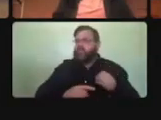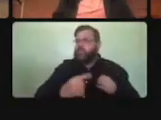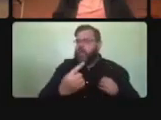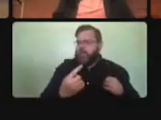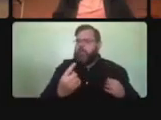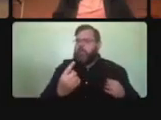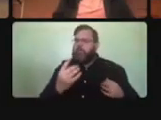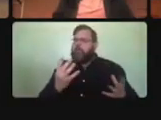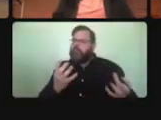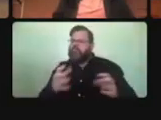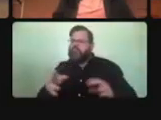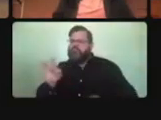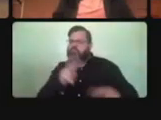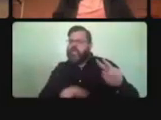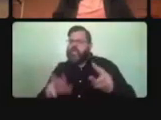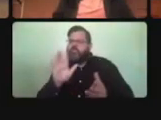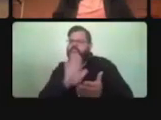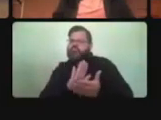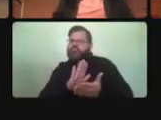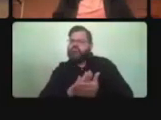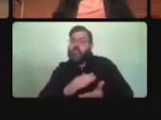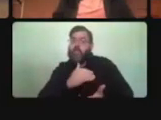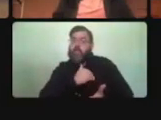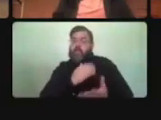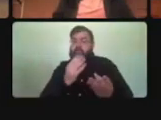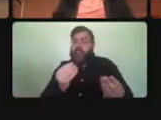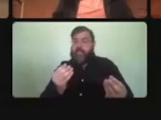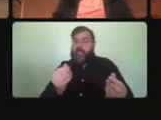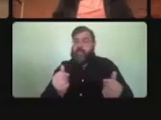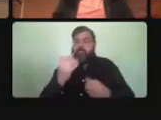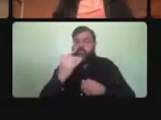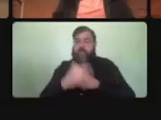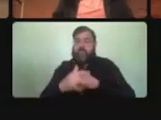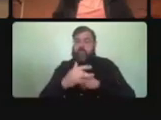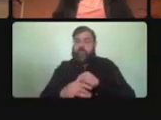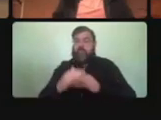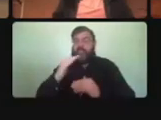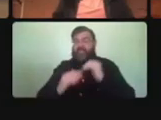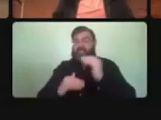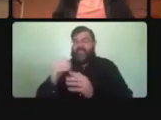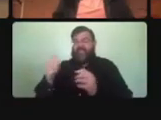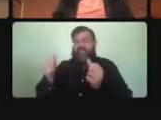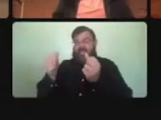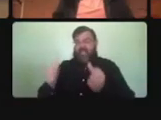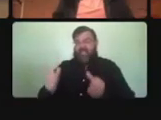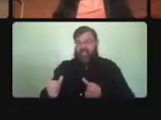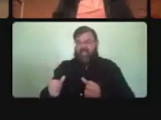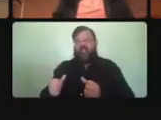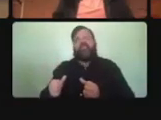majumba au maeneo tatu hadi tano ambazo zinahitaji